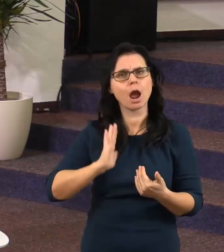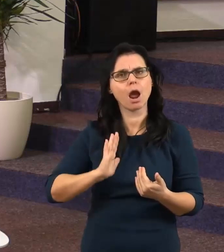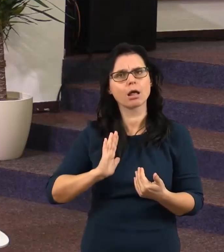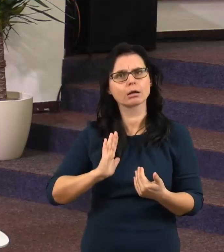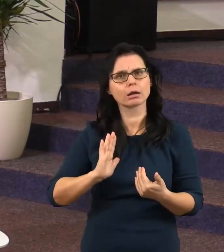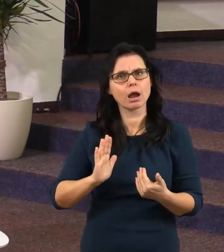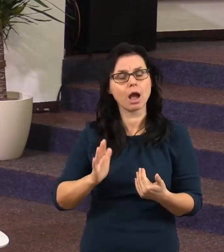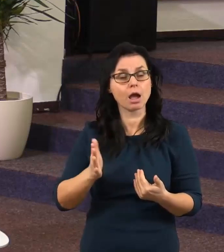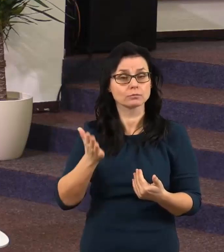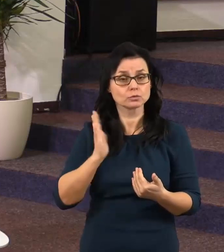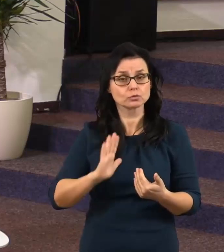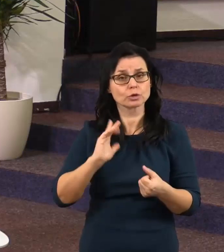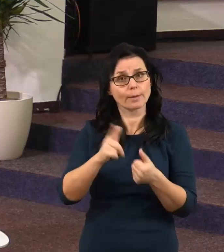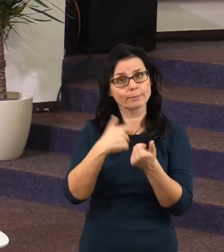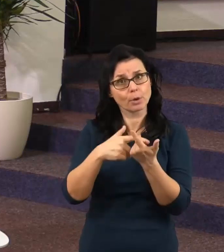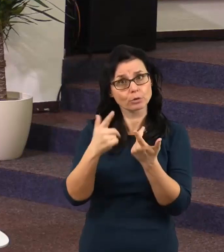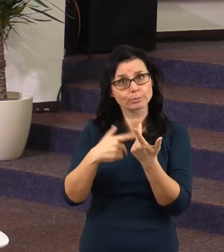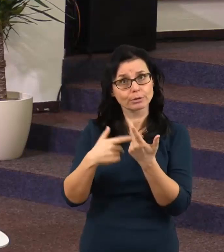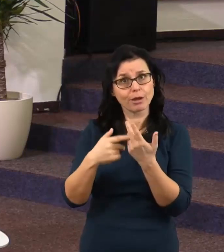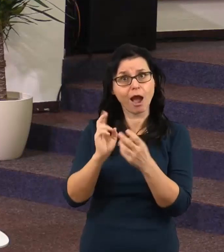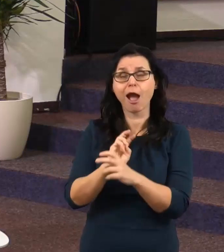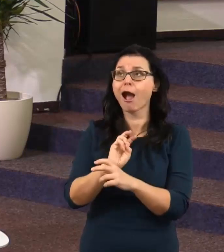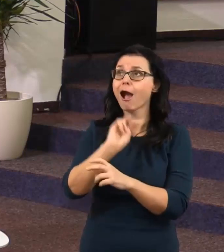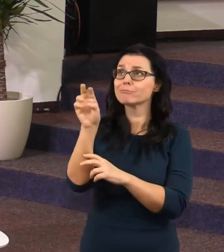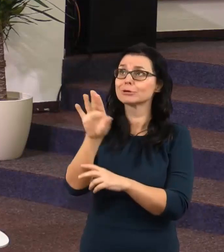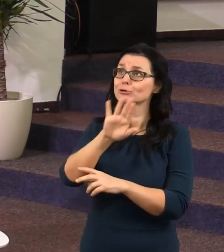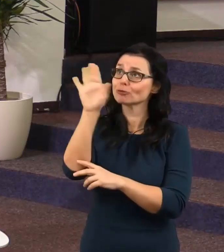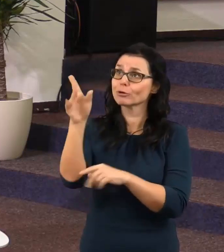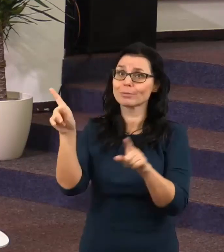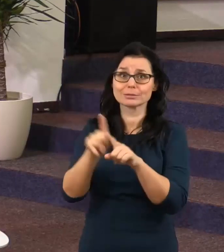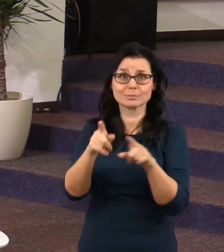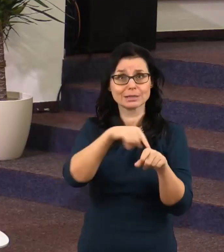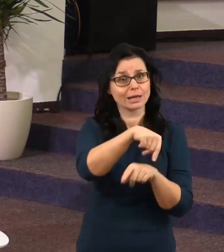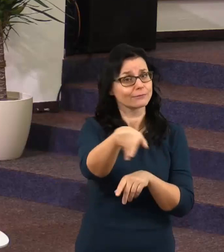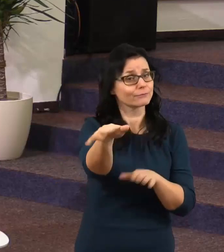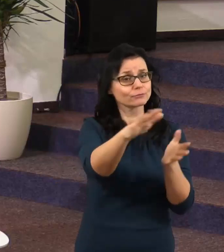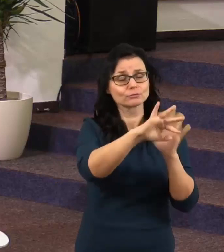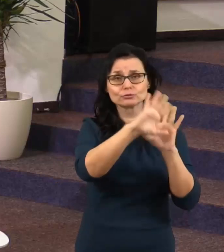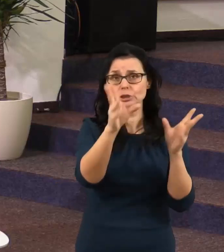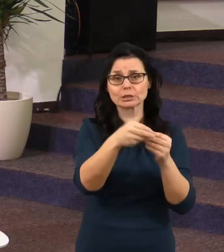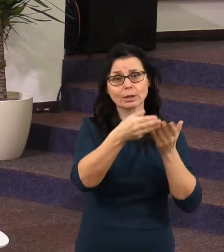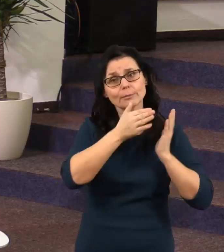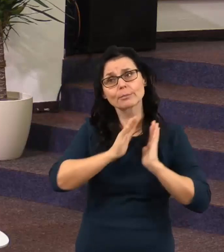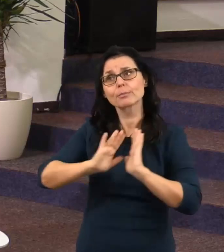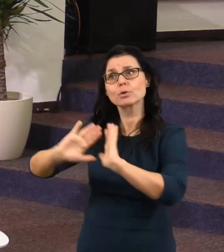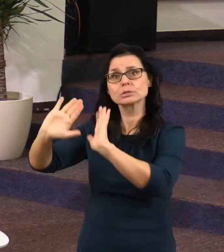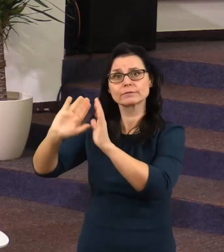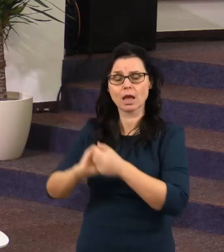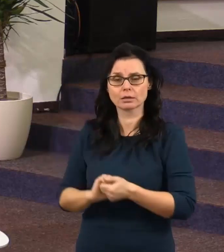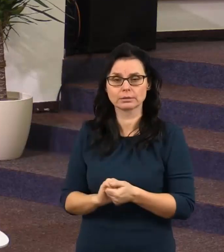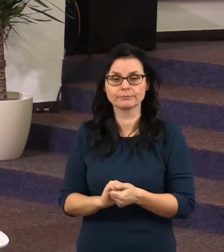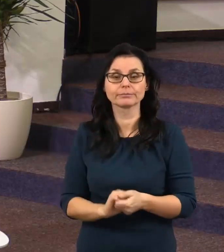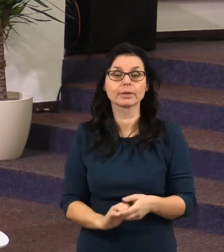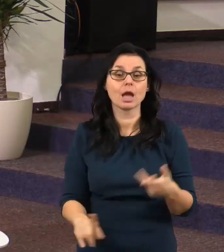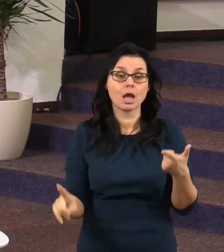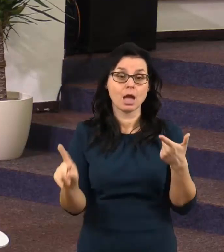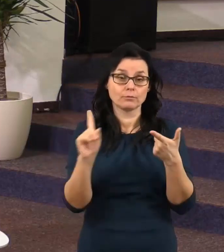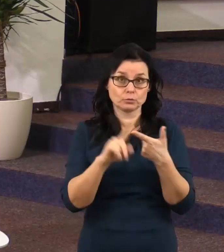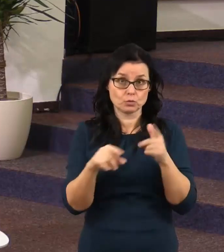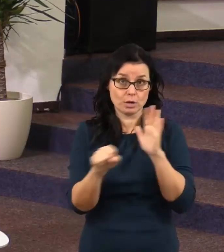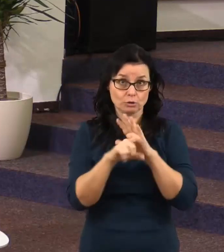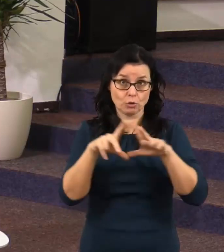slušném prostředí nebe, do kterého jsme také všichni pozváni a zváni. V druhé epištole